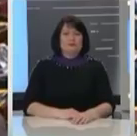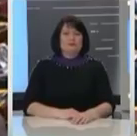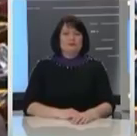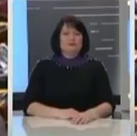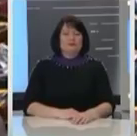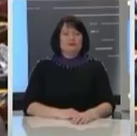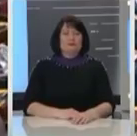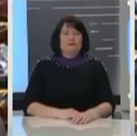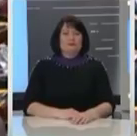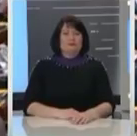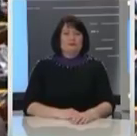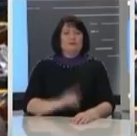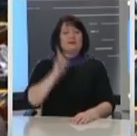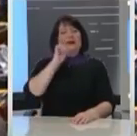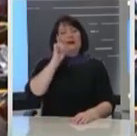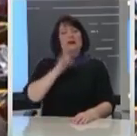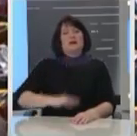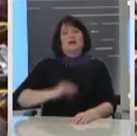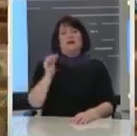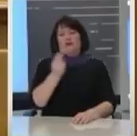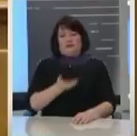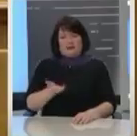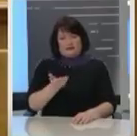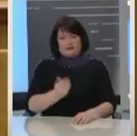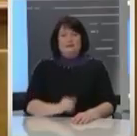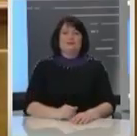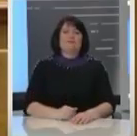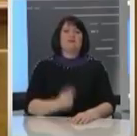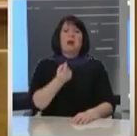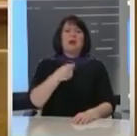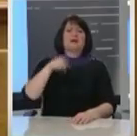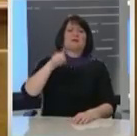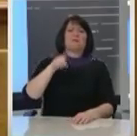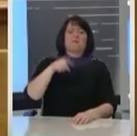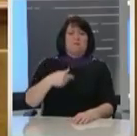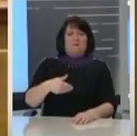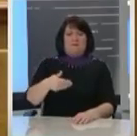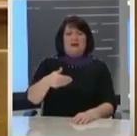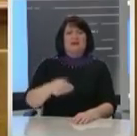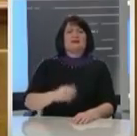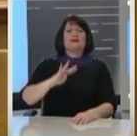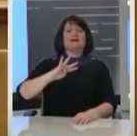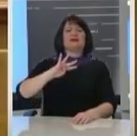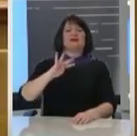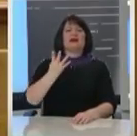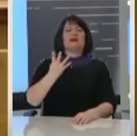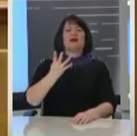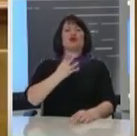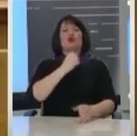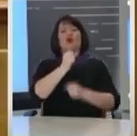Κυρίες και κύριοι βουλευτές, σε λίγες μέρες μπαίνουμε στο τέταρτο